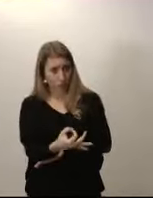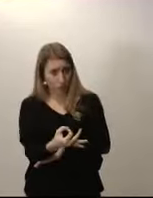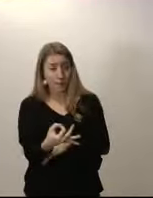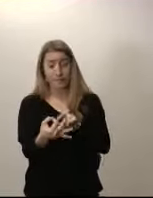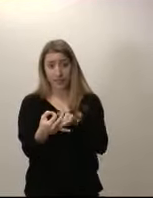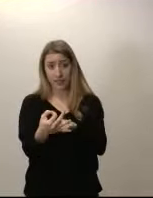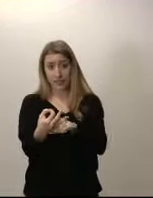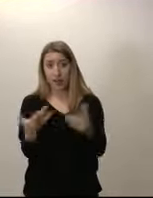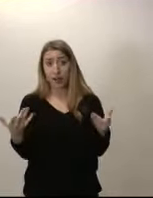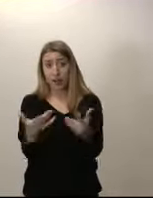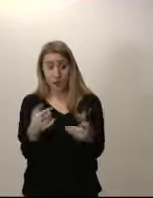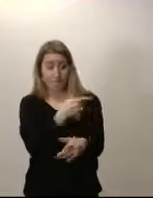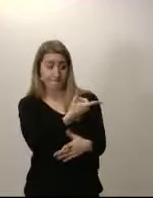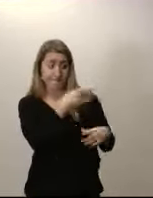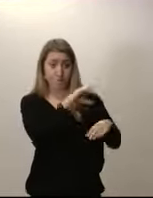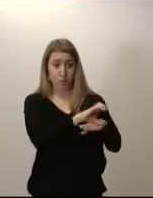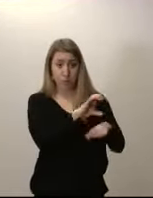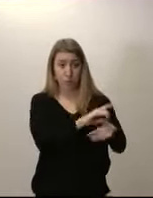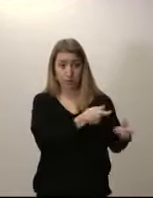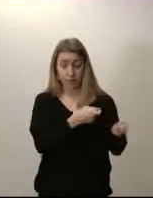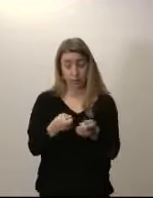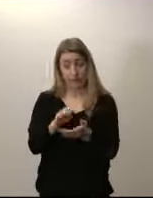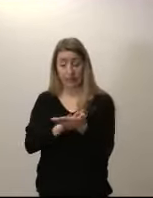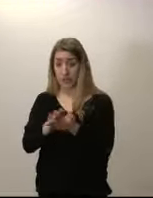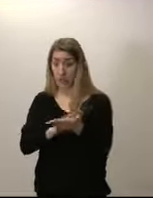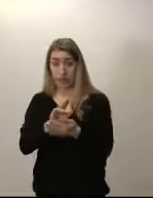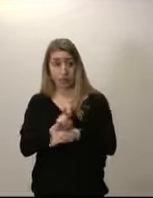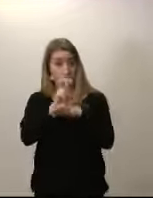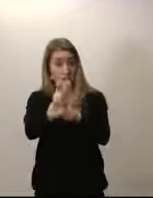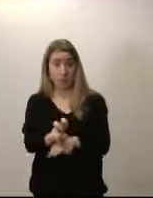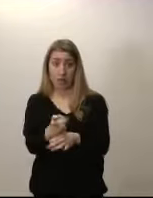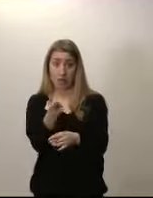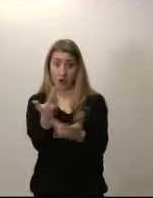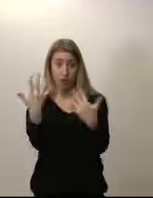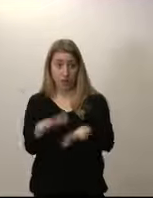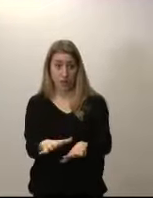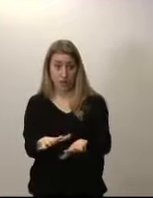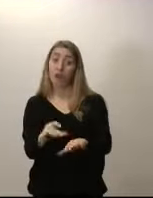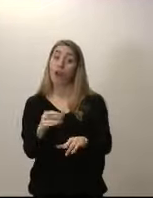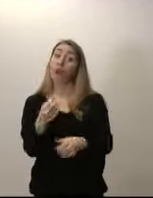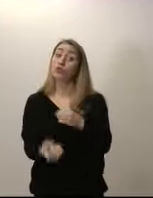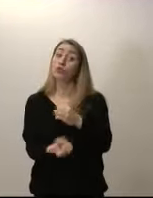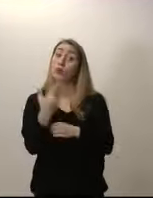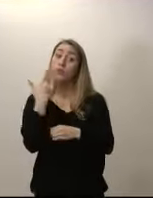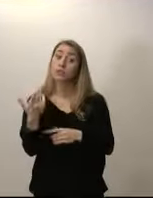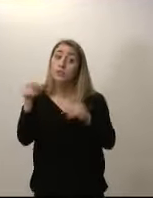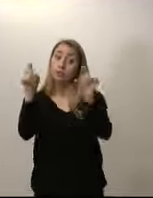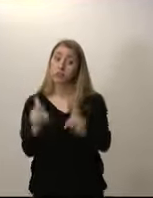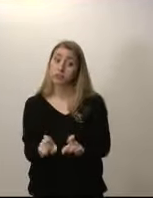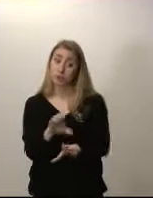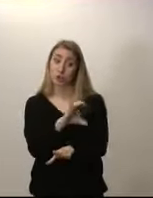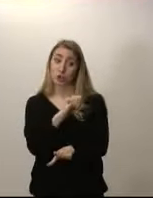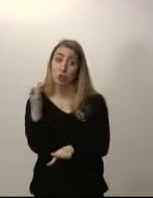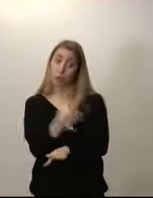les banques à dire « Non, moi, je ne vous prête plus d'argent, commencez par passer sous la barre de 100%. » Donc, il faut bien, pour